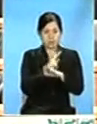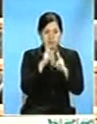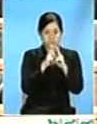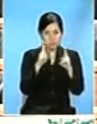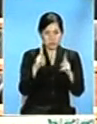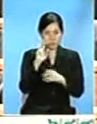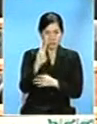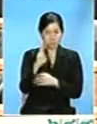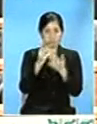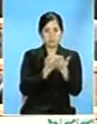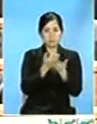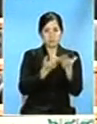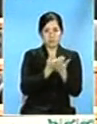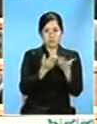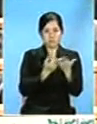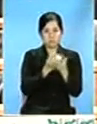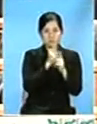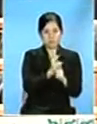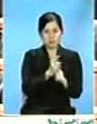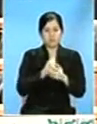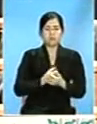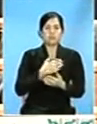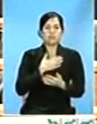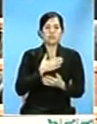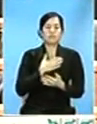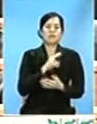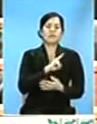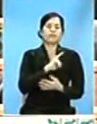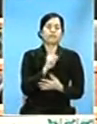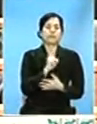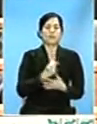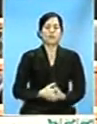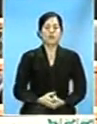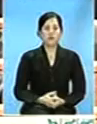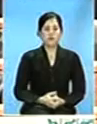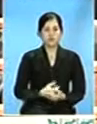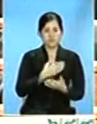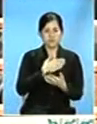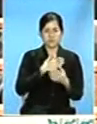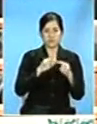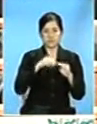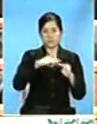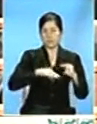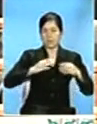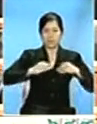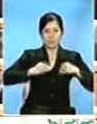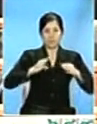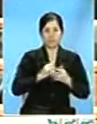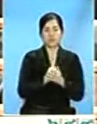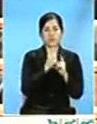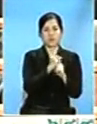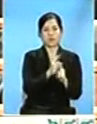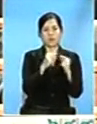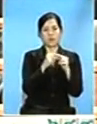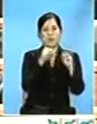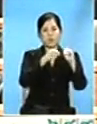ามัญในคณะนั้นนะครับซึ่งส่วนตัวนั้นนะครับไม่เห็นด้วยในบทบัญญัติร้ายมาต